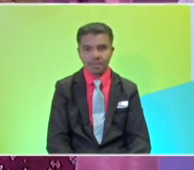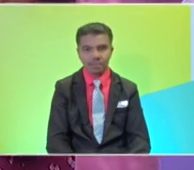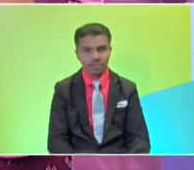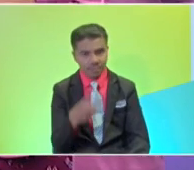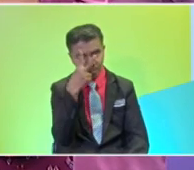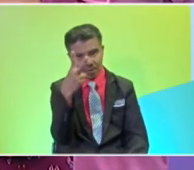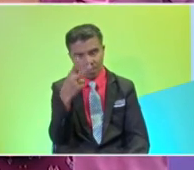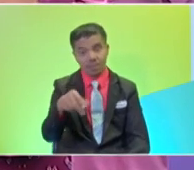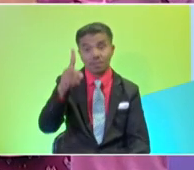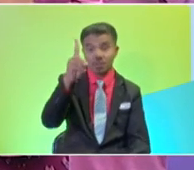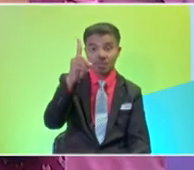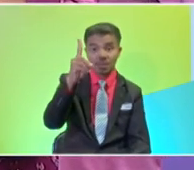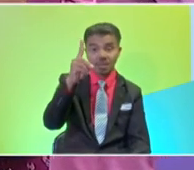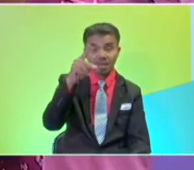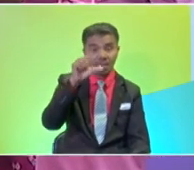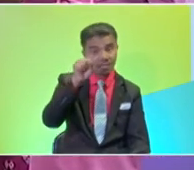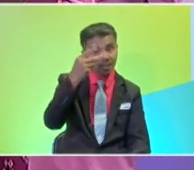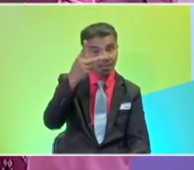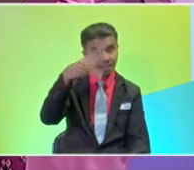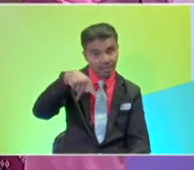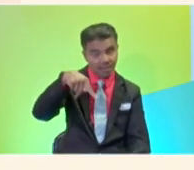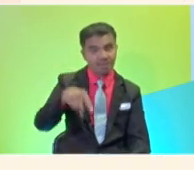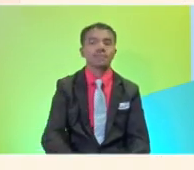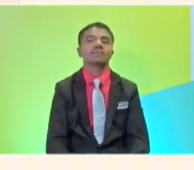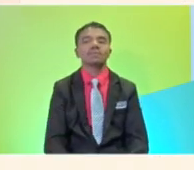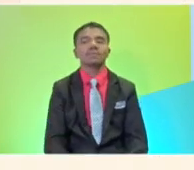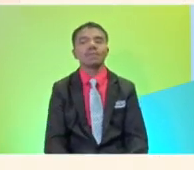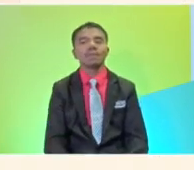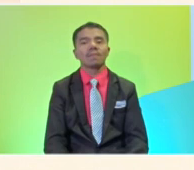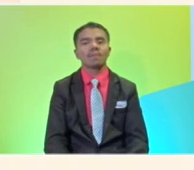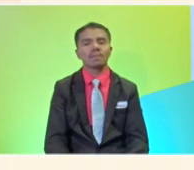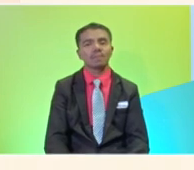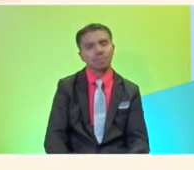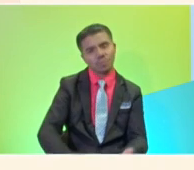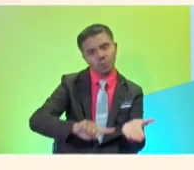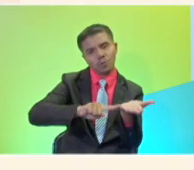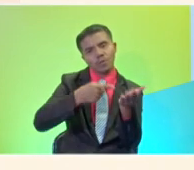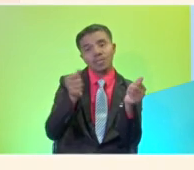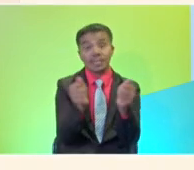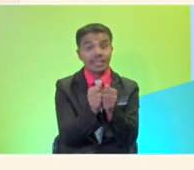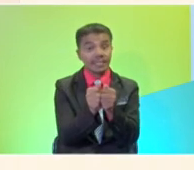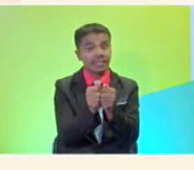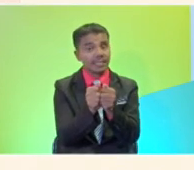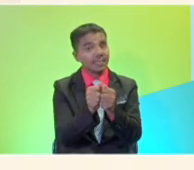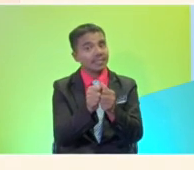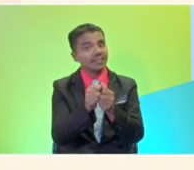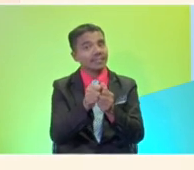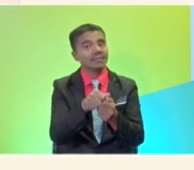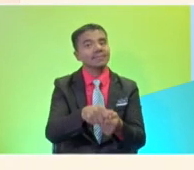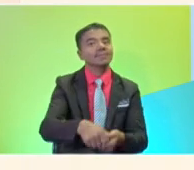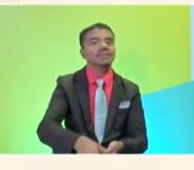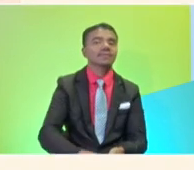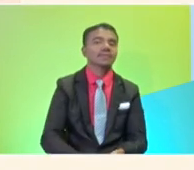SKP mereka masing-masing ya apakah dia bila qiraah dimulakan dengan qiraah a Aiman perhatikan qiraatul Talib